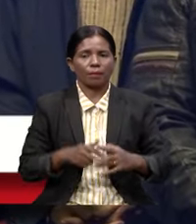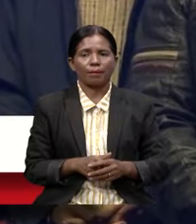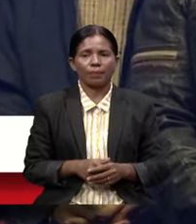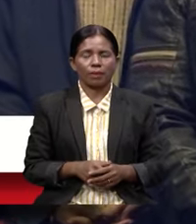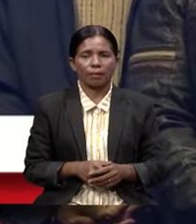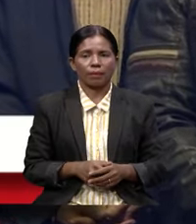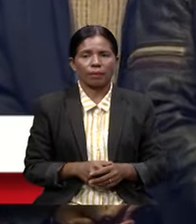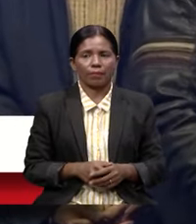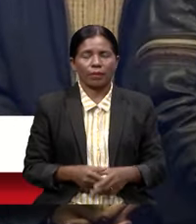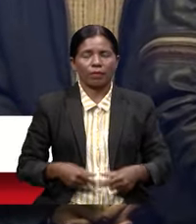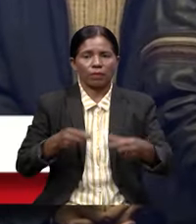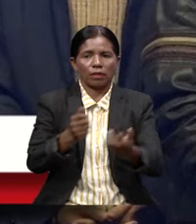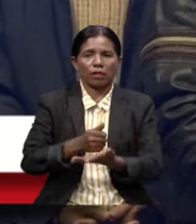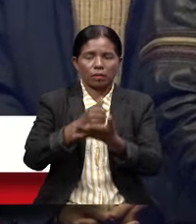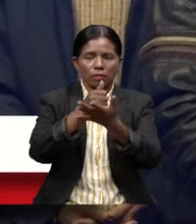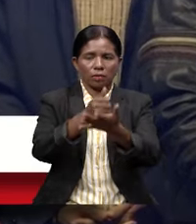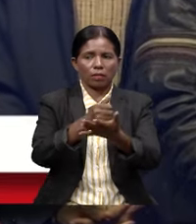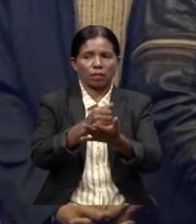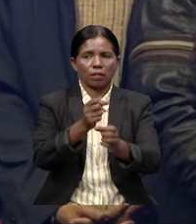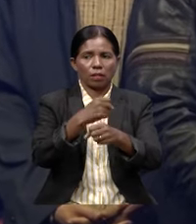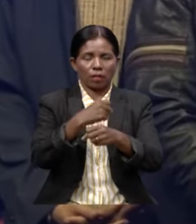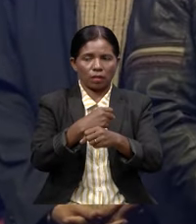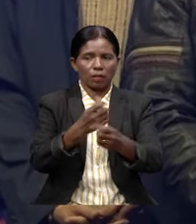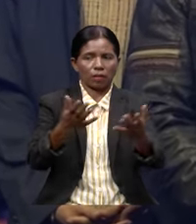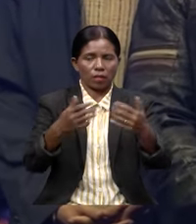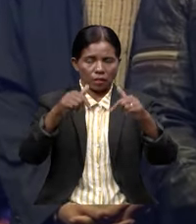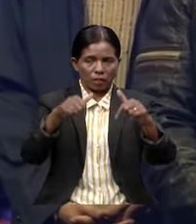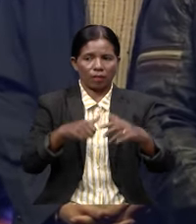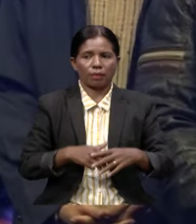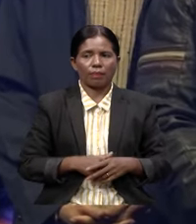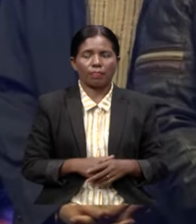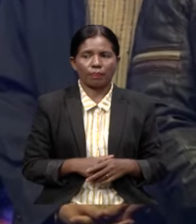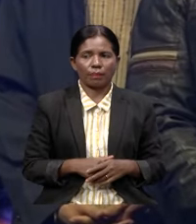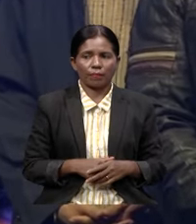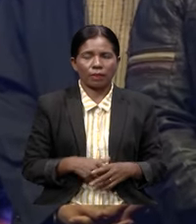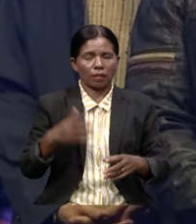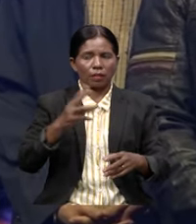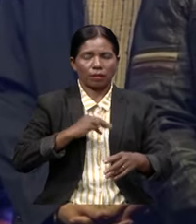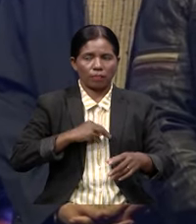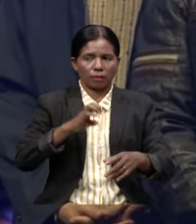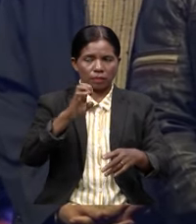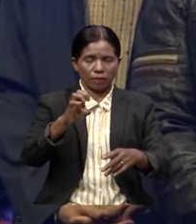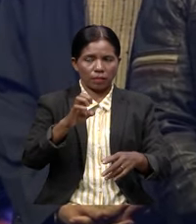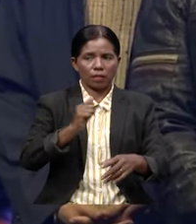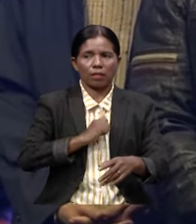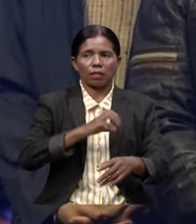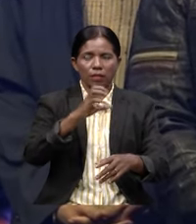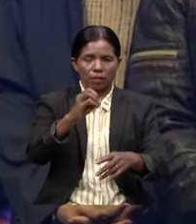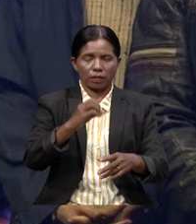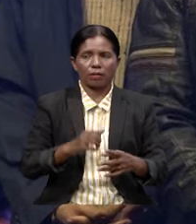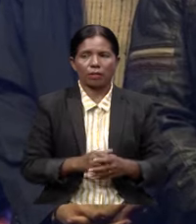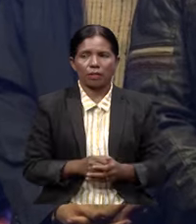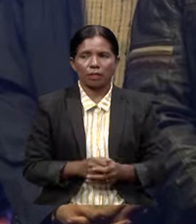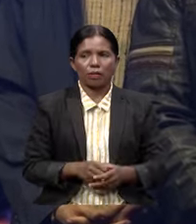para o apoio halo iniciativa e dané e a Maubisi, a Inaru